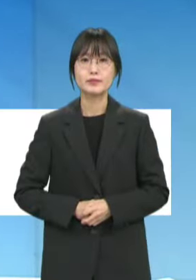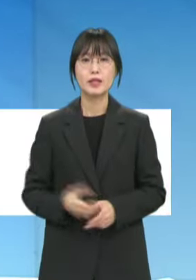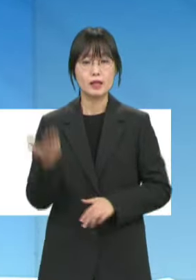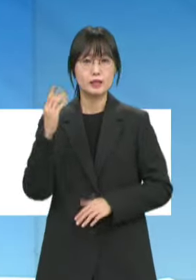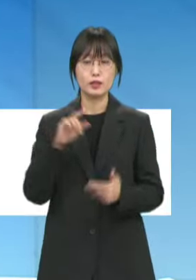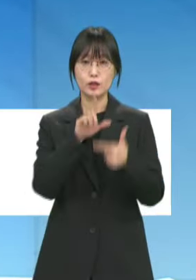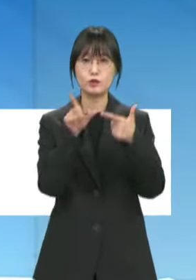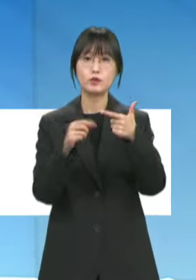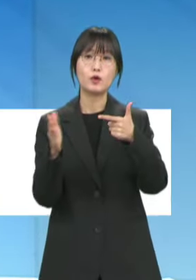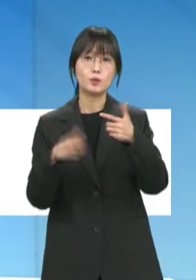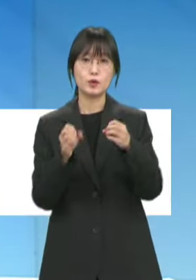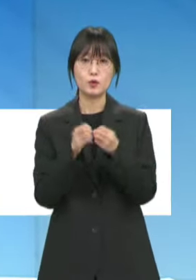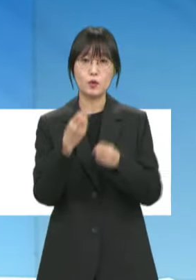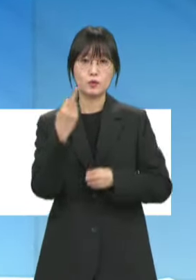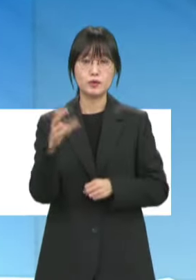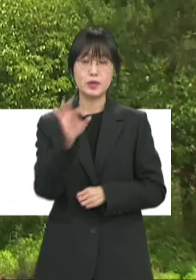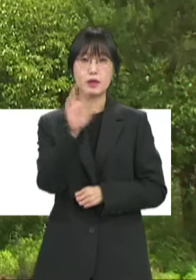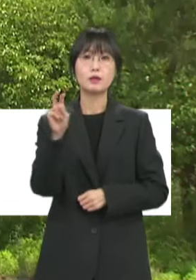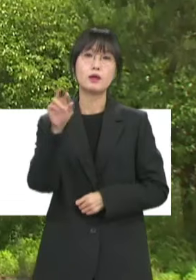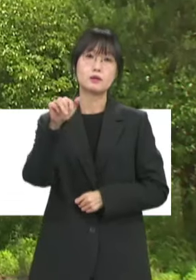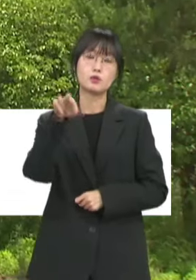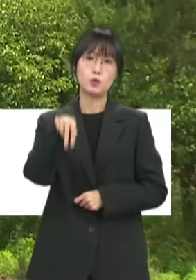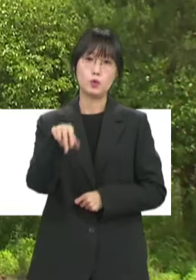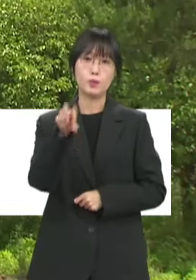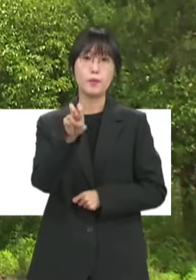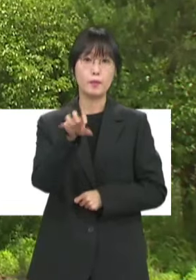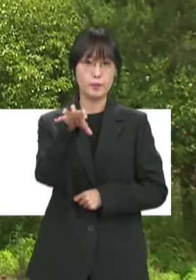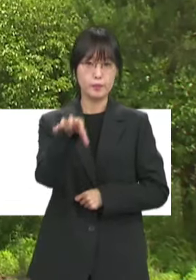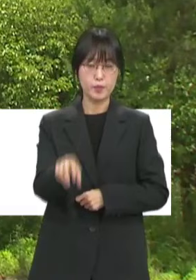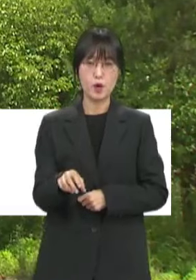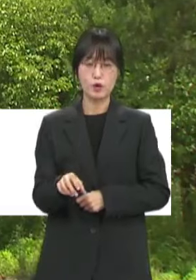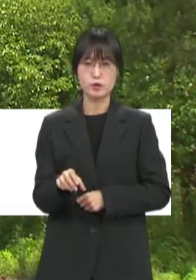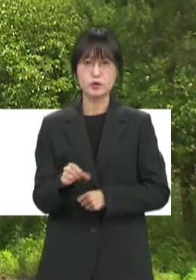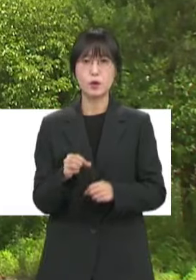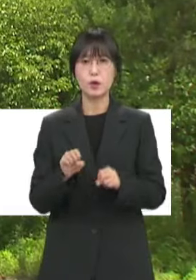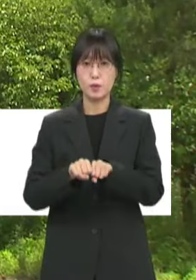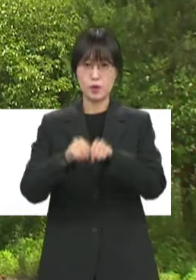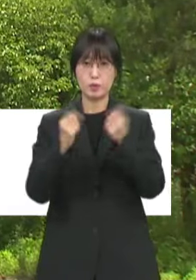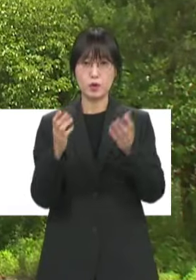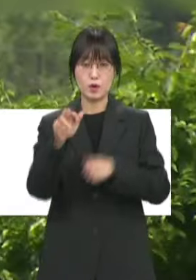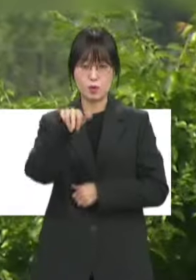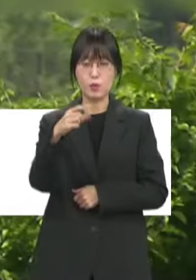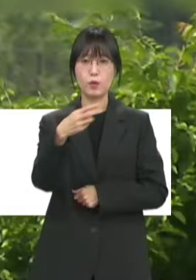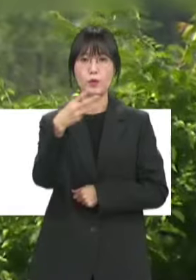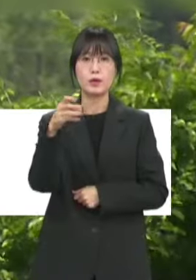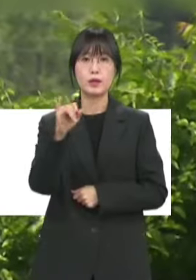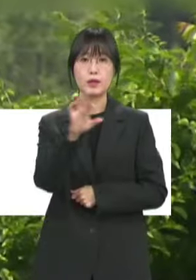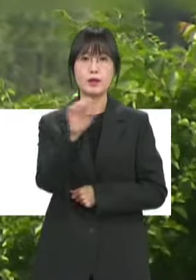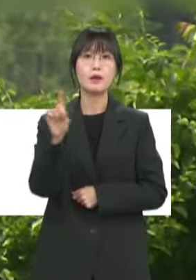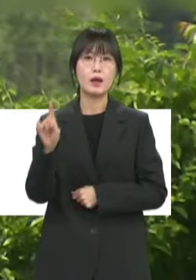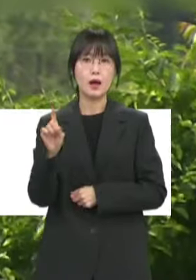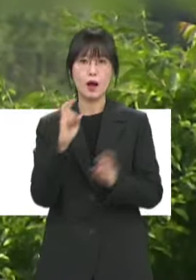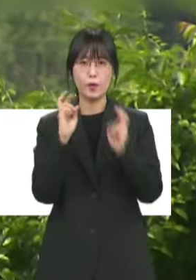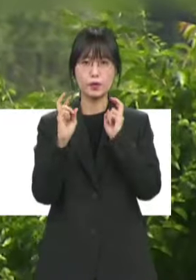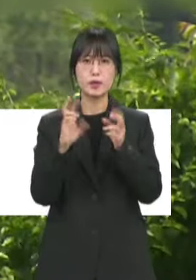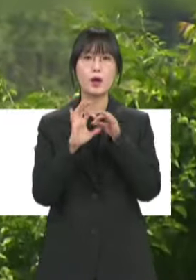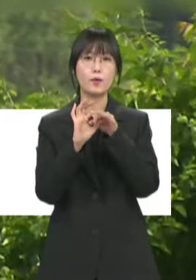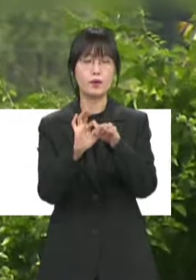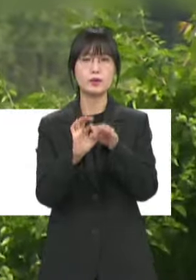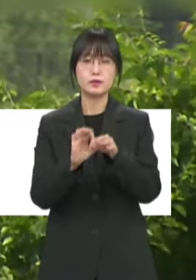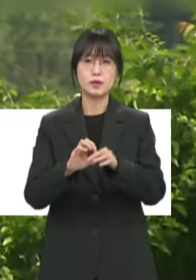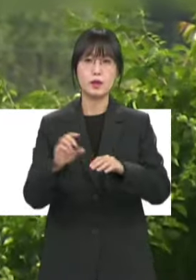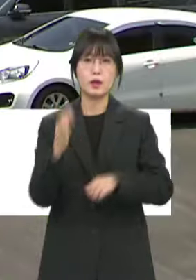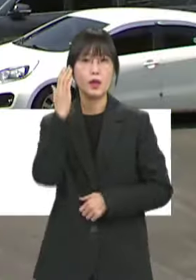지난 6월부터 논산시 양촌면에 무기 생산에 들어간 방산업체 코리아 디펜스 인더스트리와 관련해 지역구